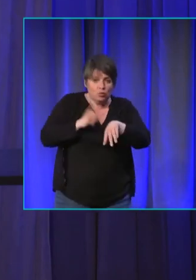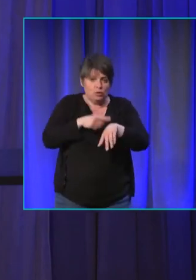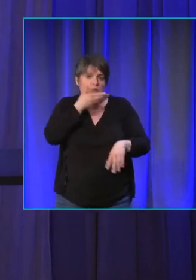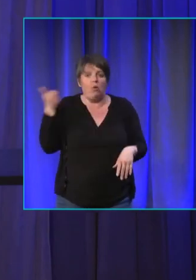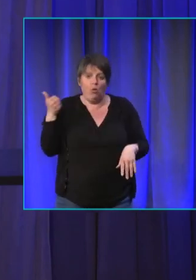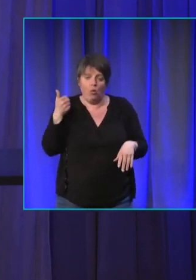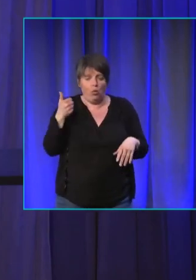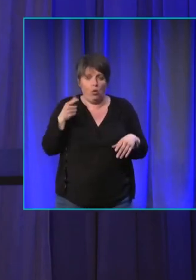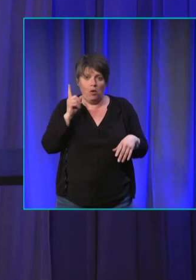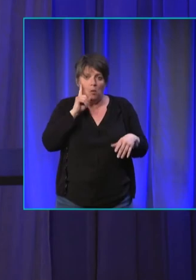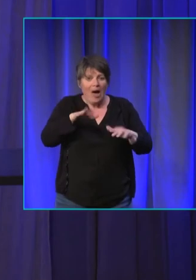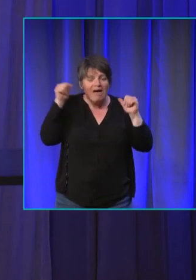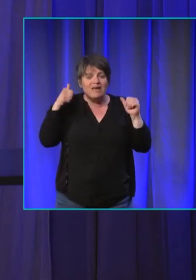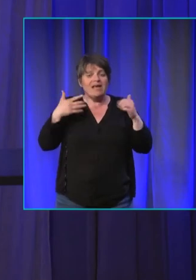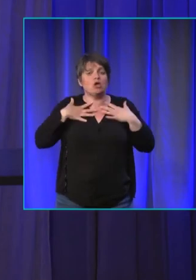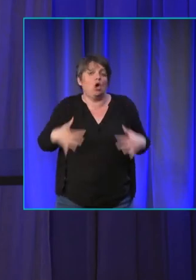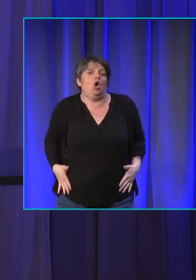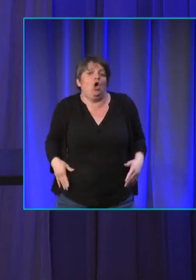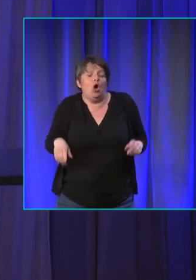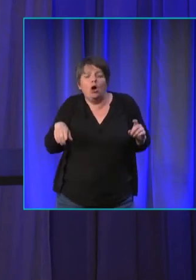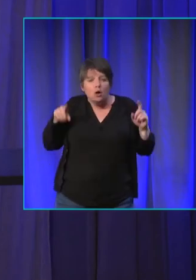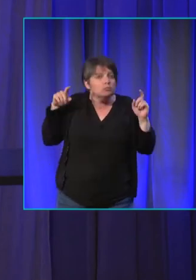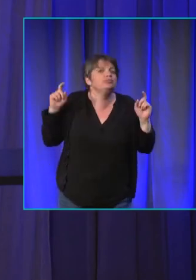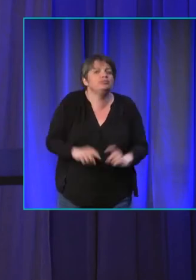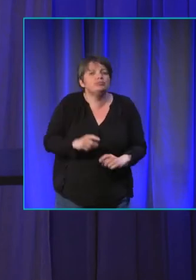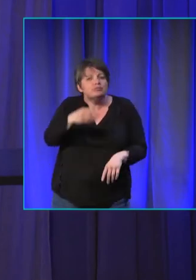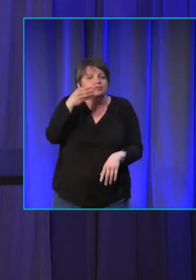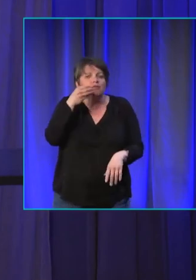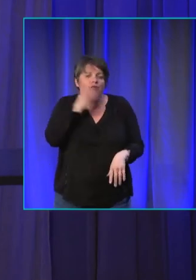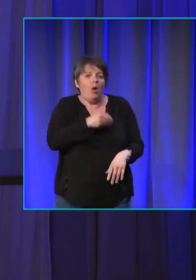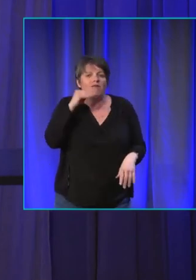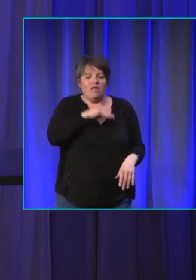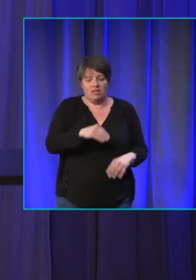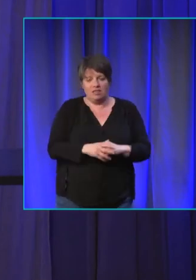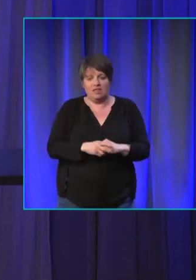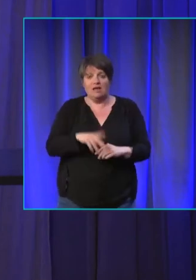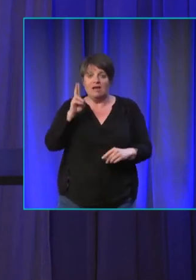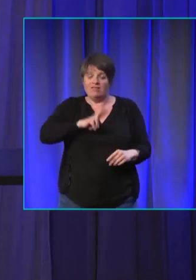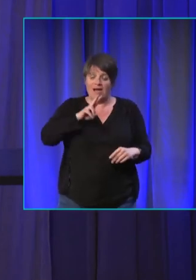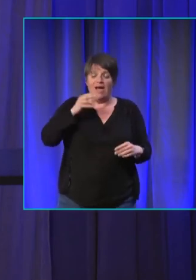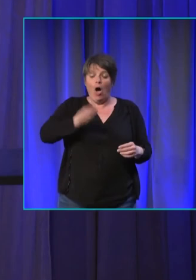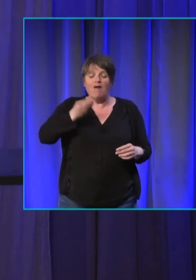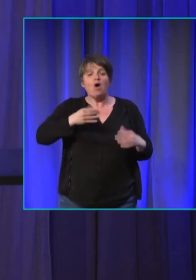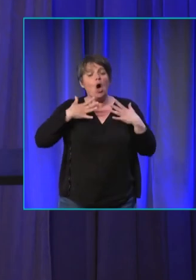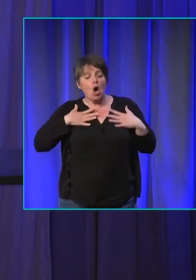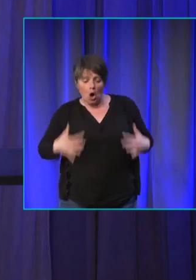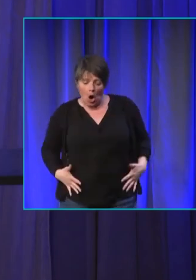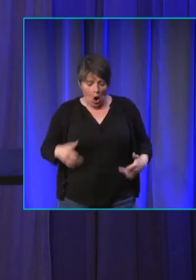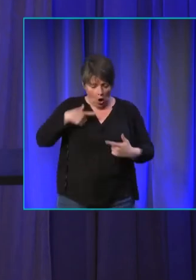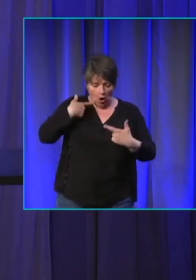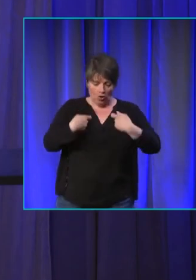le système de thermorégulation d'un enfant, il est complètement différent de celui d'un adulte. Voilà, donc faites très vigilant à l'apport